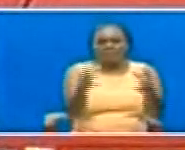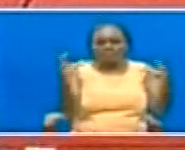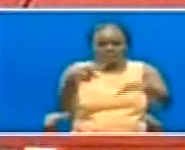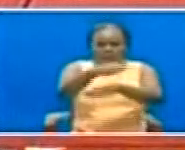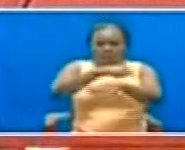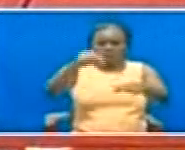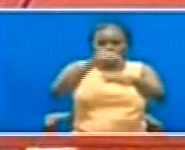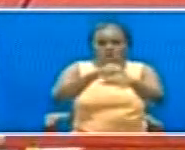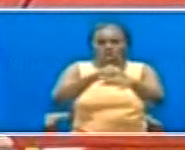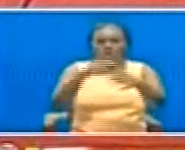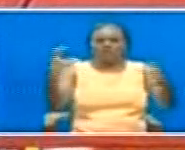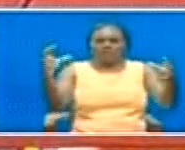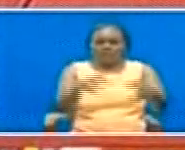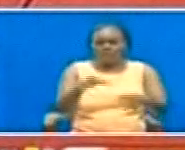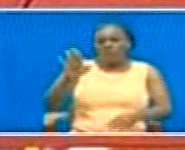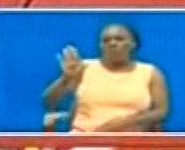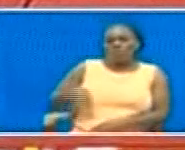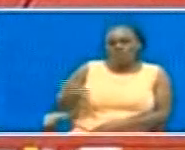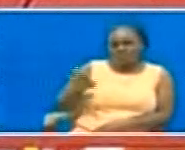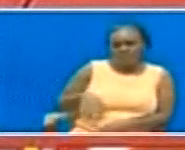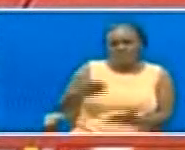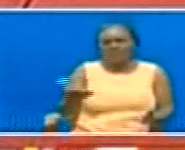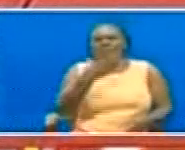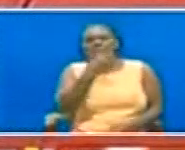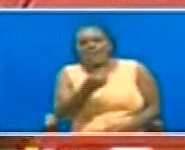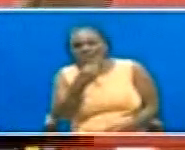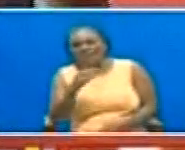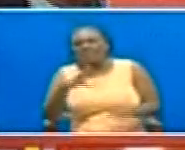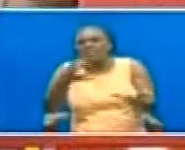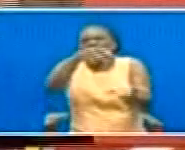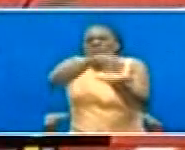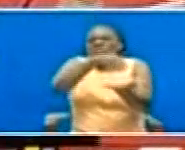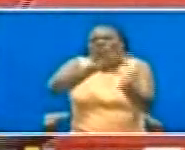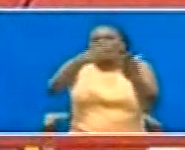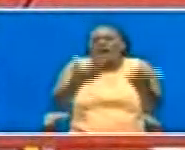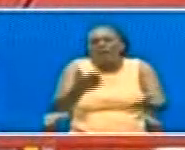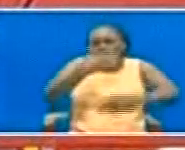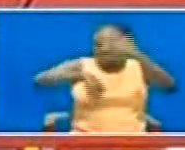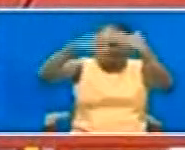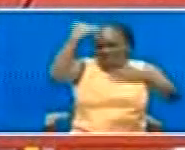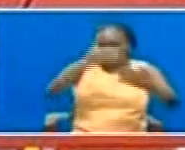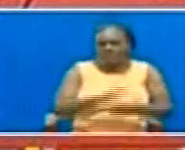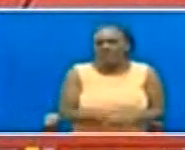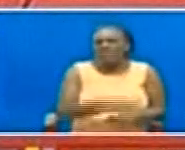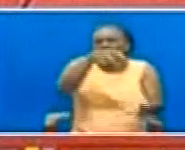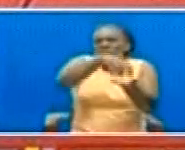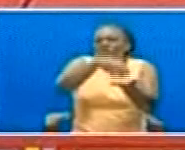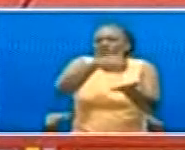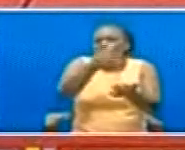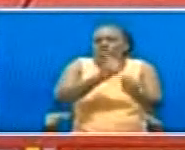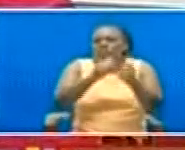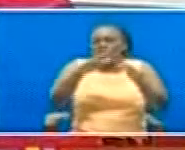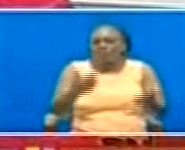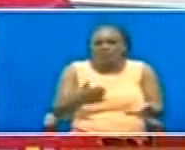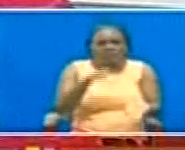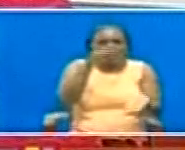taifa, upande wa kina dada na wanaume, hadi vyuo vikuu pia. Hali ya mchezo uko vipi? Hali